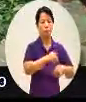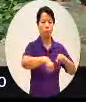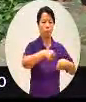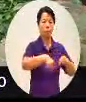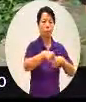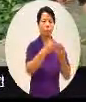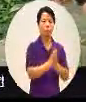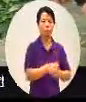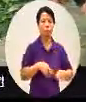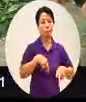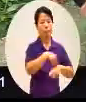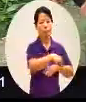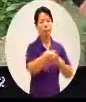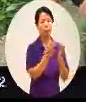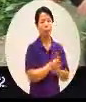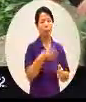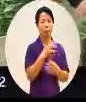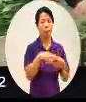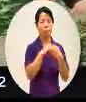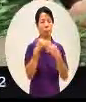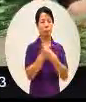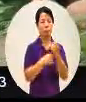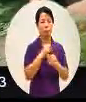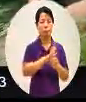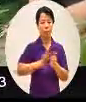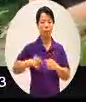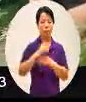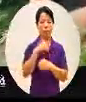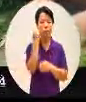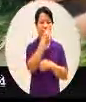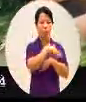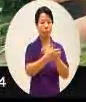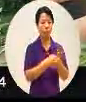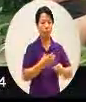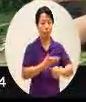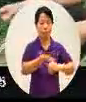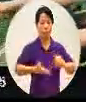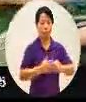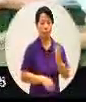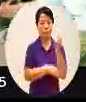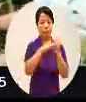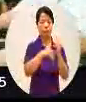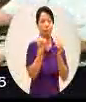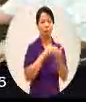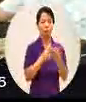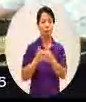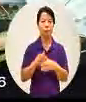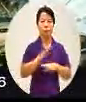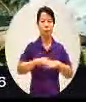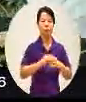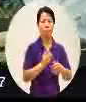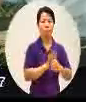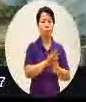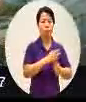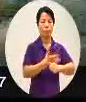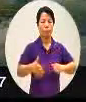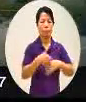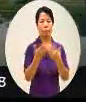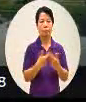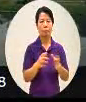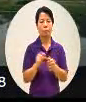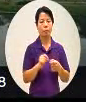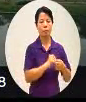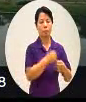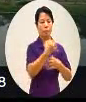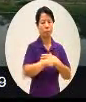步道，不但能够带动观光，也能一并防洪。八卦里面十分期盼爱河整治的工程不要留下缺